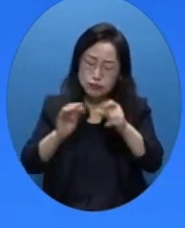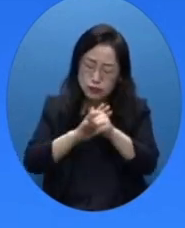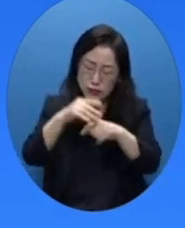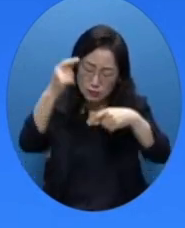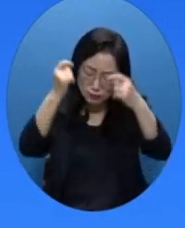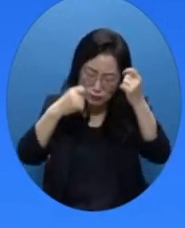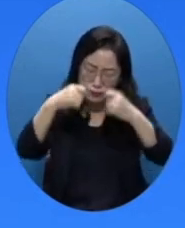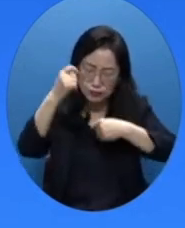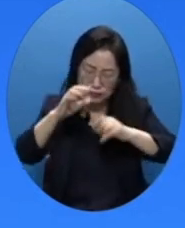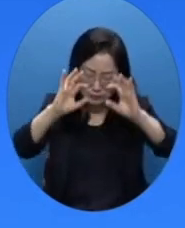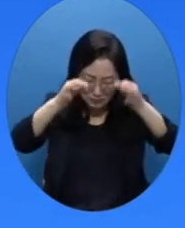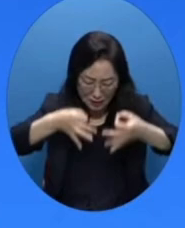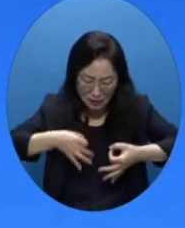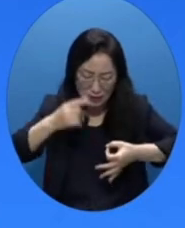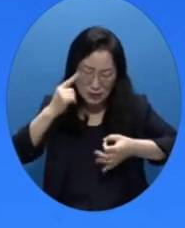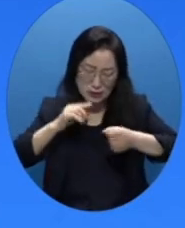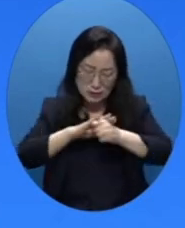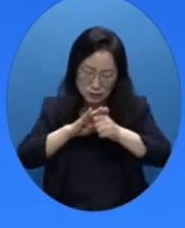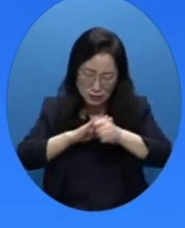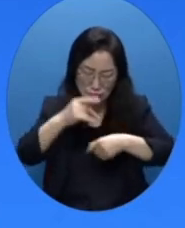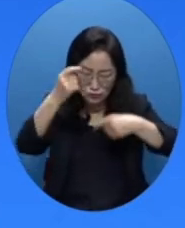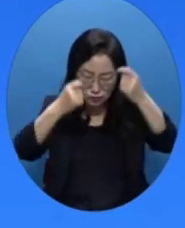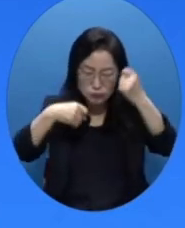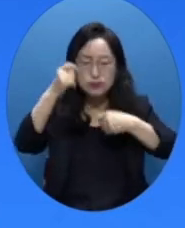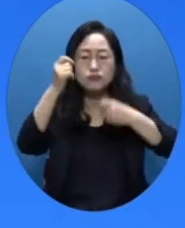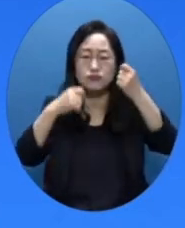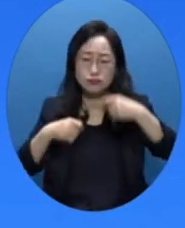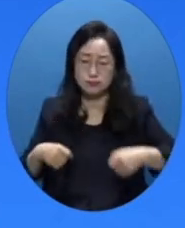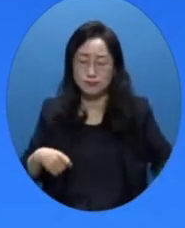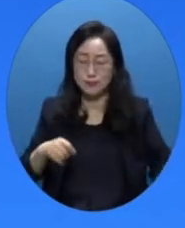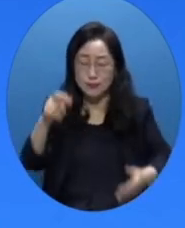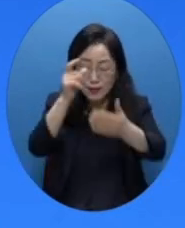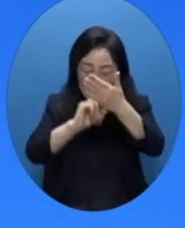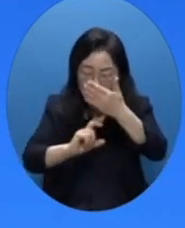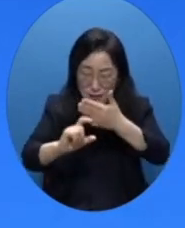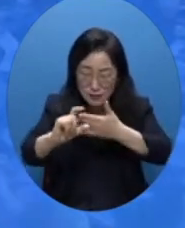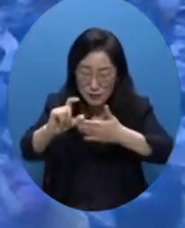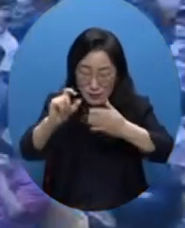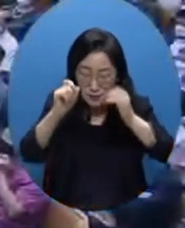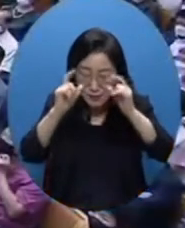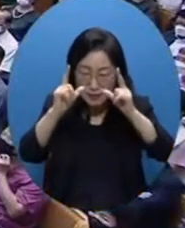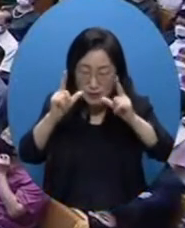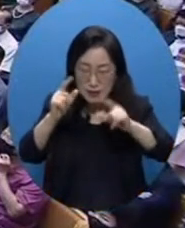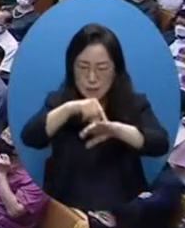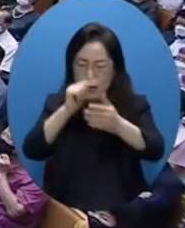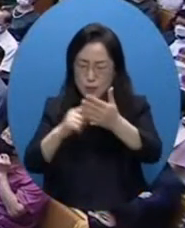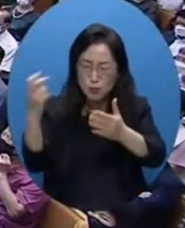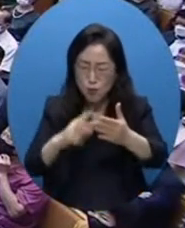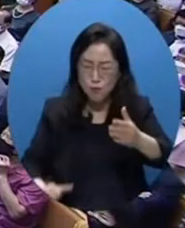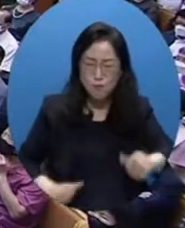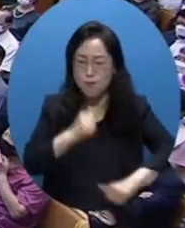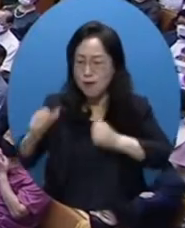또 자기도 자기 몸에 빠져서 울고 그랬습니다. 근데 아침이 되면 또 다시 마음에 분노가 치밀어올라서